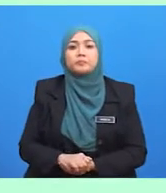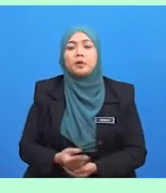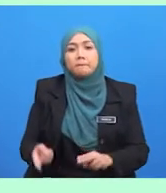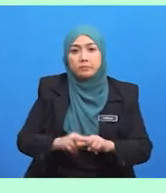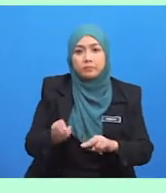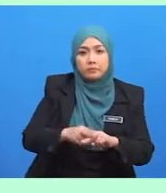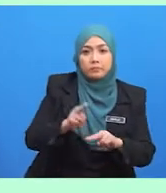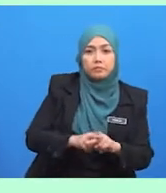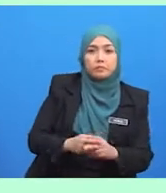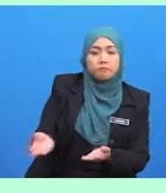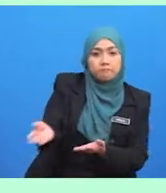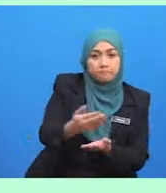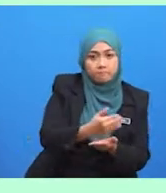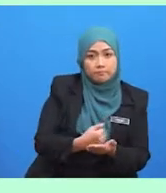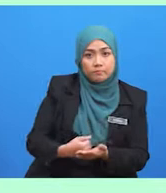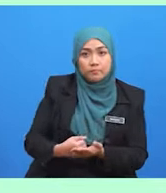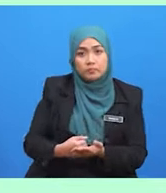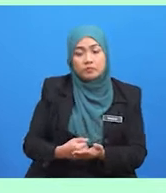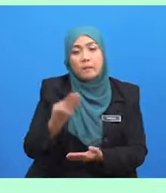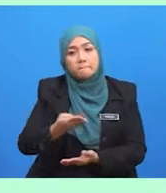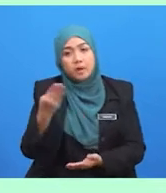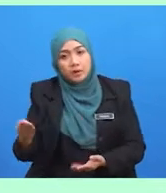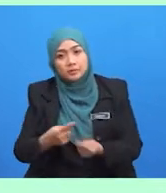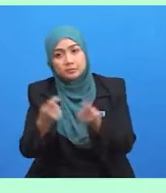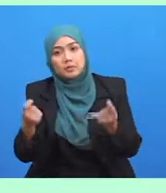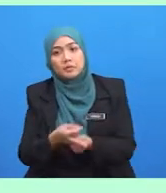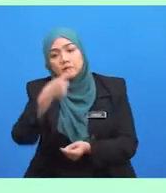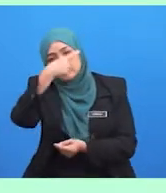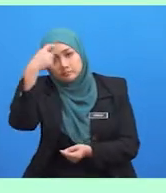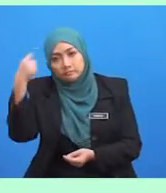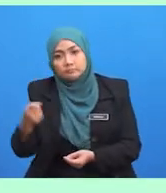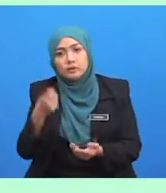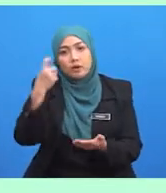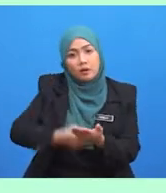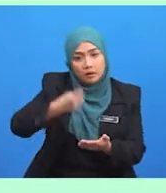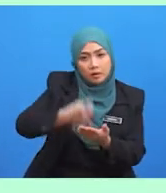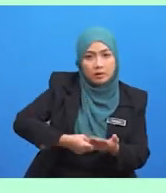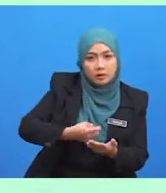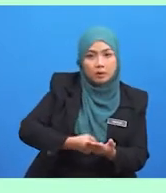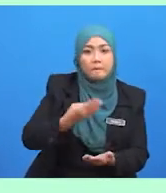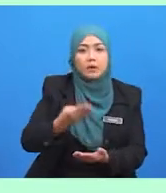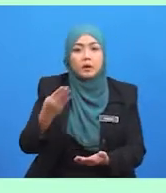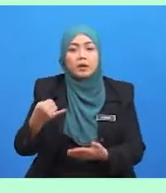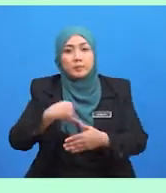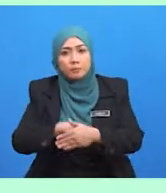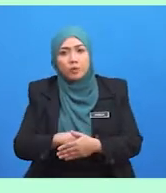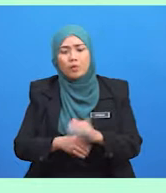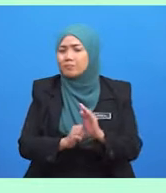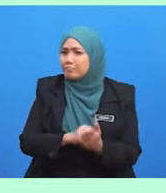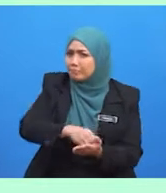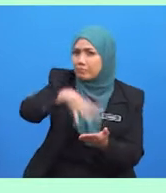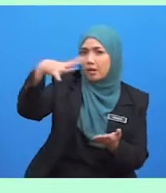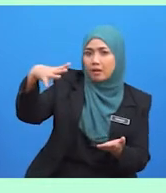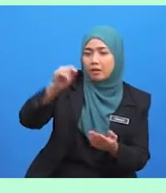meningkatkan permintaan terhadap barang tempatan kerana harga barang import lebih mahal.